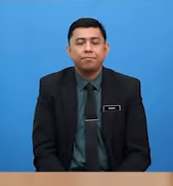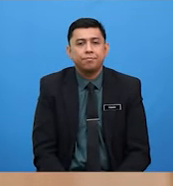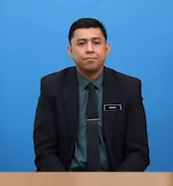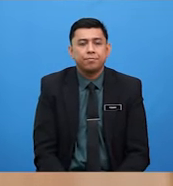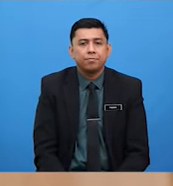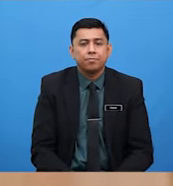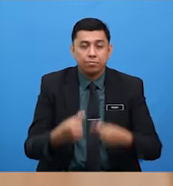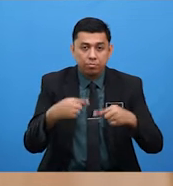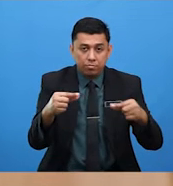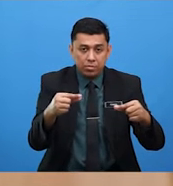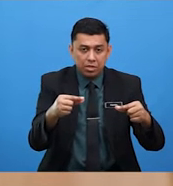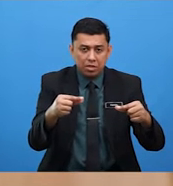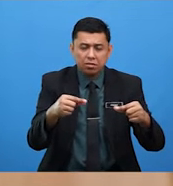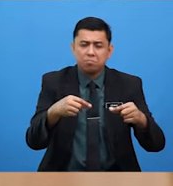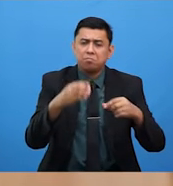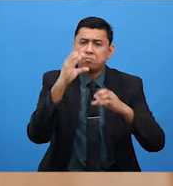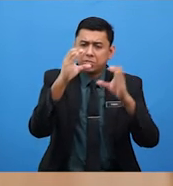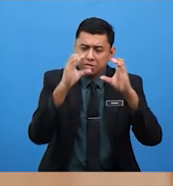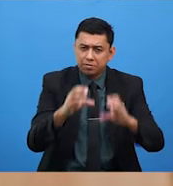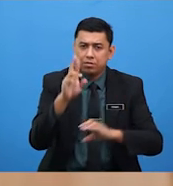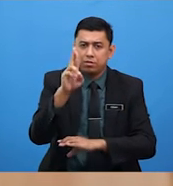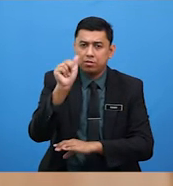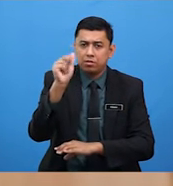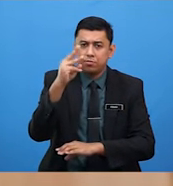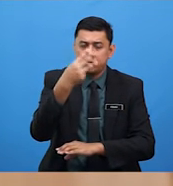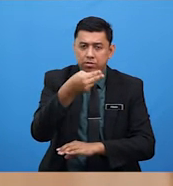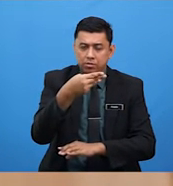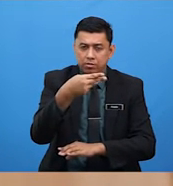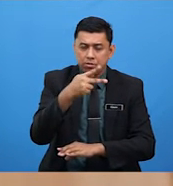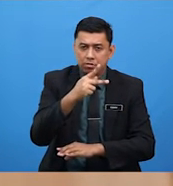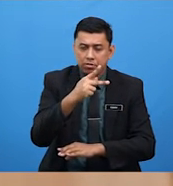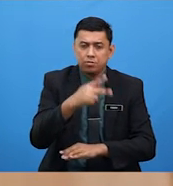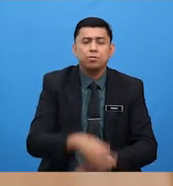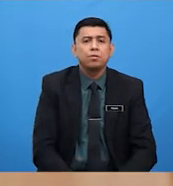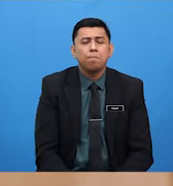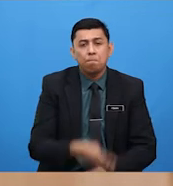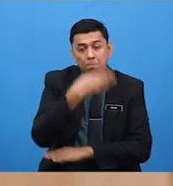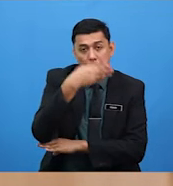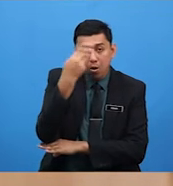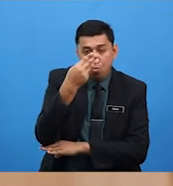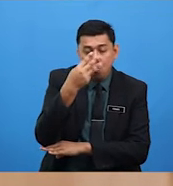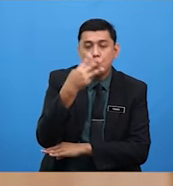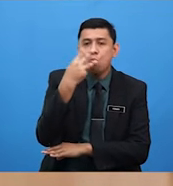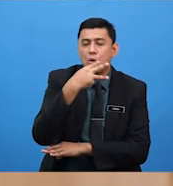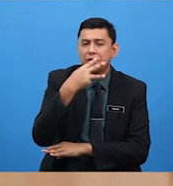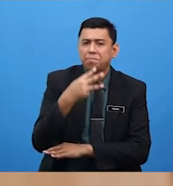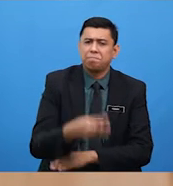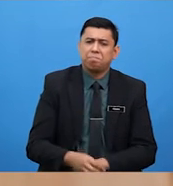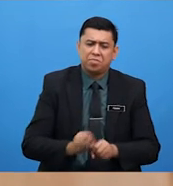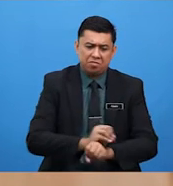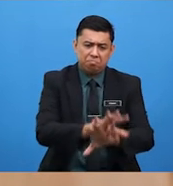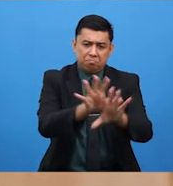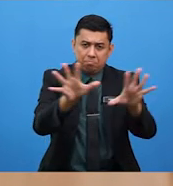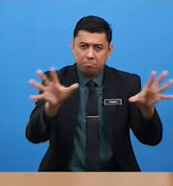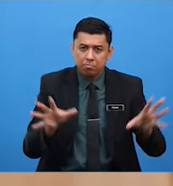Zarah-zarah ini bergerak secara lawak dalam pelbagai arah dan menyebabkan bau wangian itu tersebar. Kita